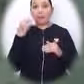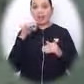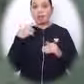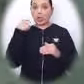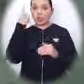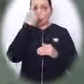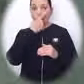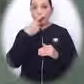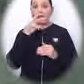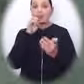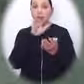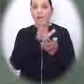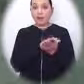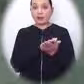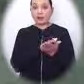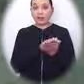лицу, накладываем